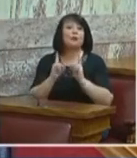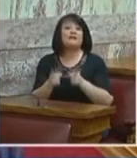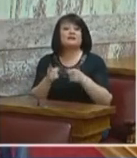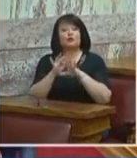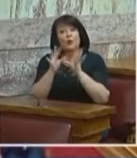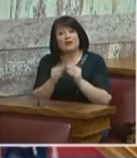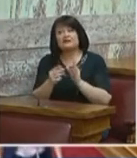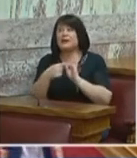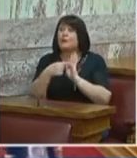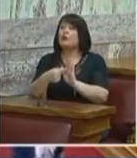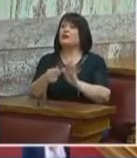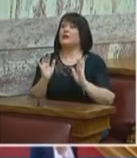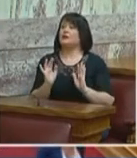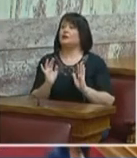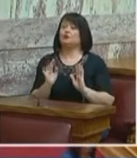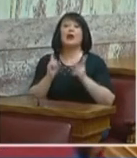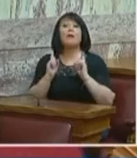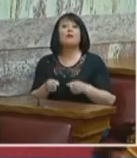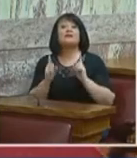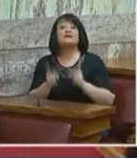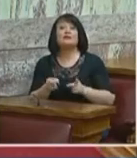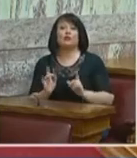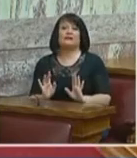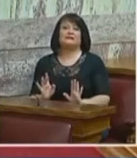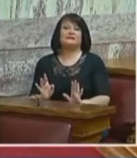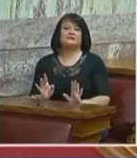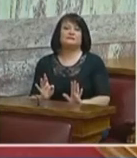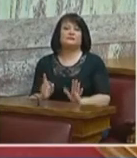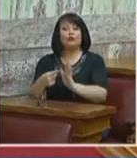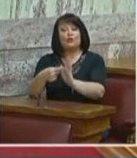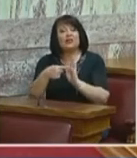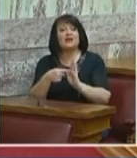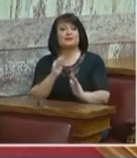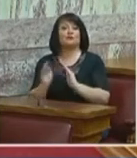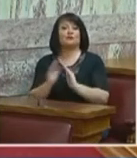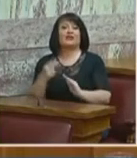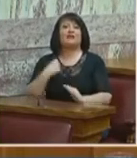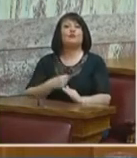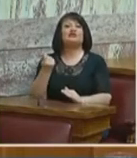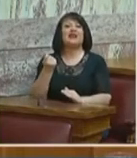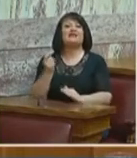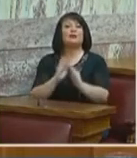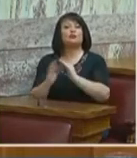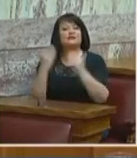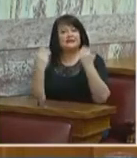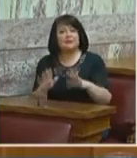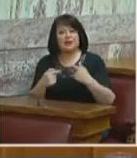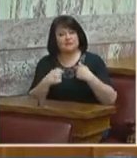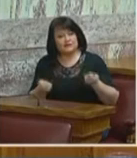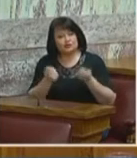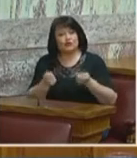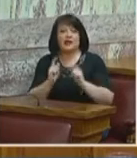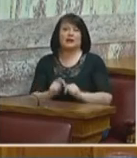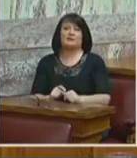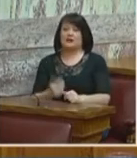ανακοινώναμε τις επιλογές μας, με τις οποίες προστατεύσαμε το δημόσιο χρήμα. Και τον κάλεσα την